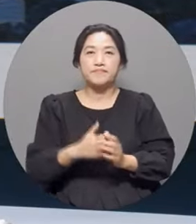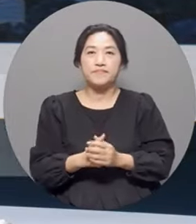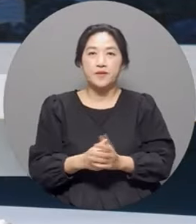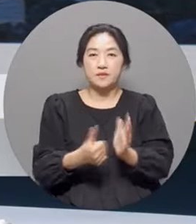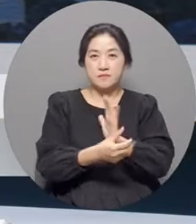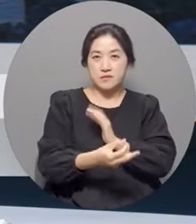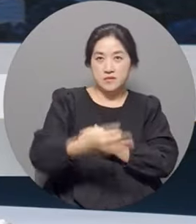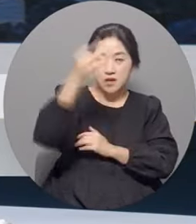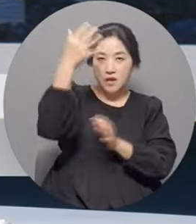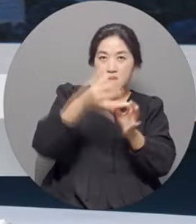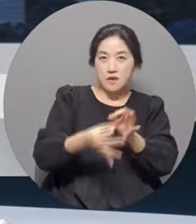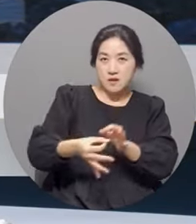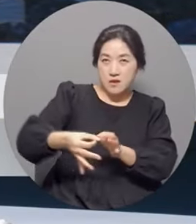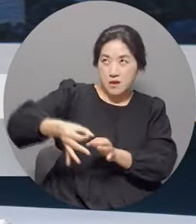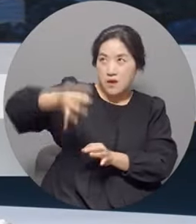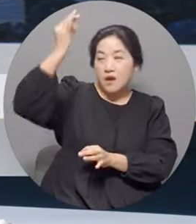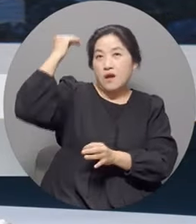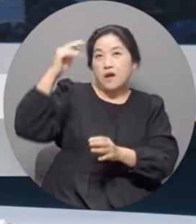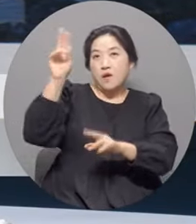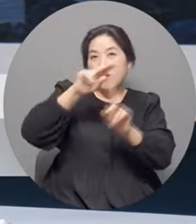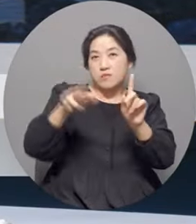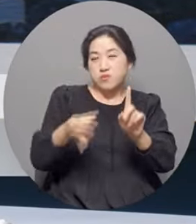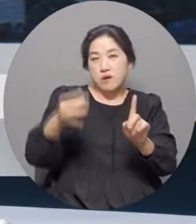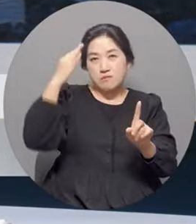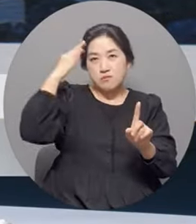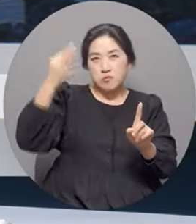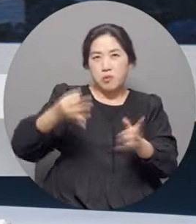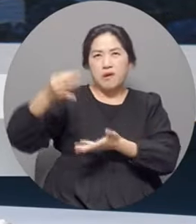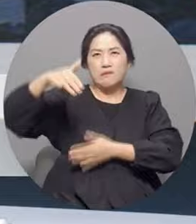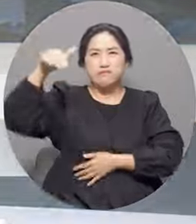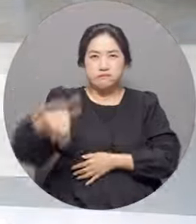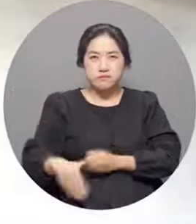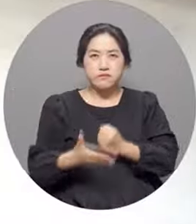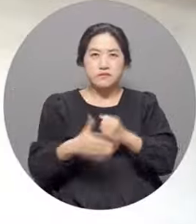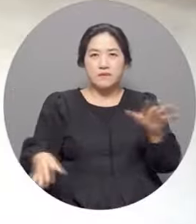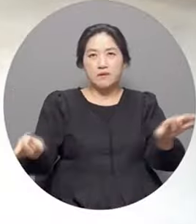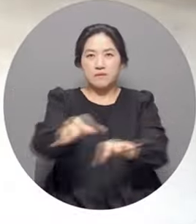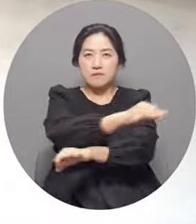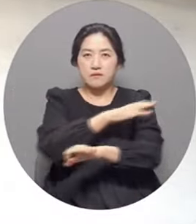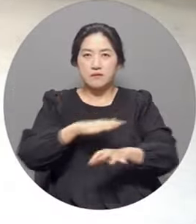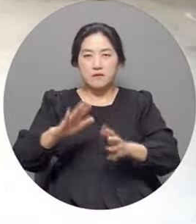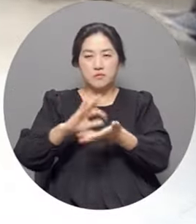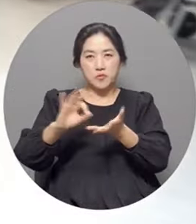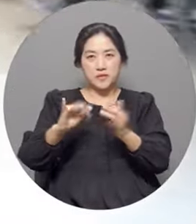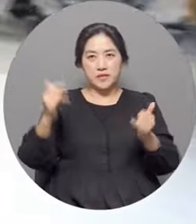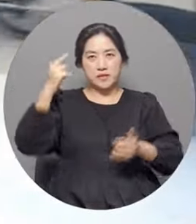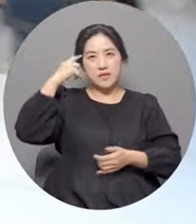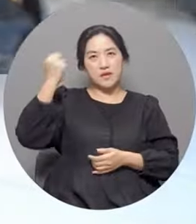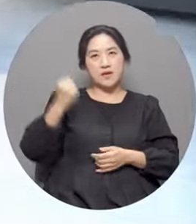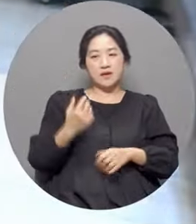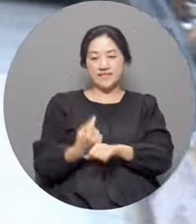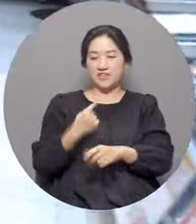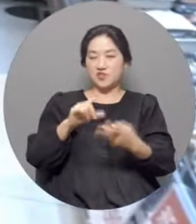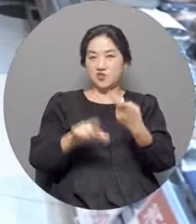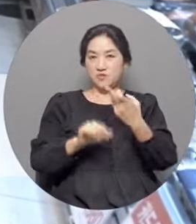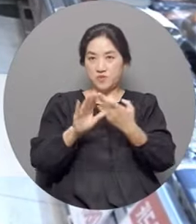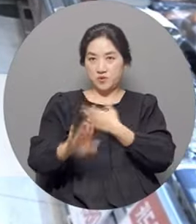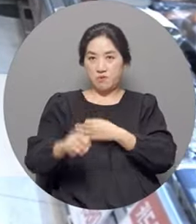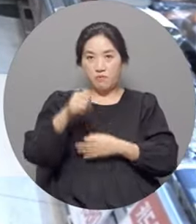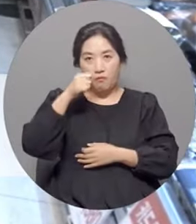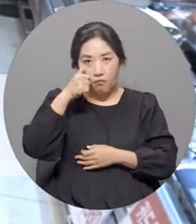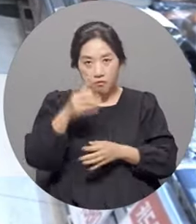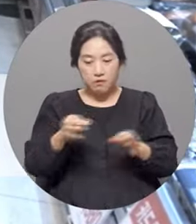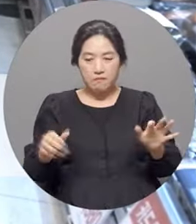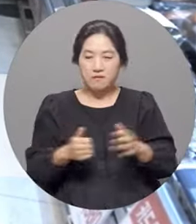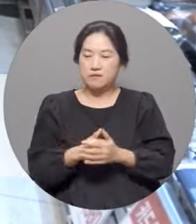고물가 고금리 고환율이 지속되면서 경제 전반에 대한 소비자들의 인식이 지난해 12월 이후 5개월 만에